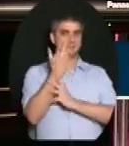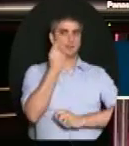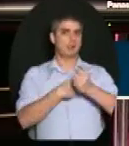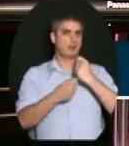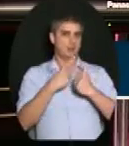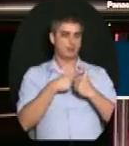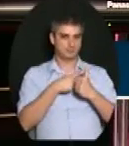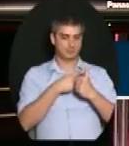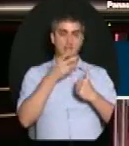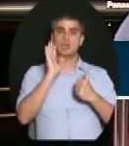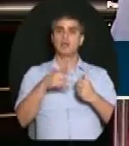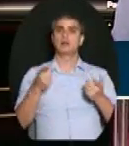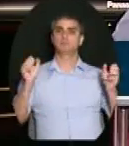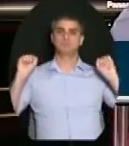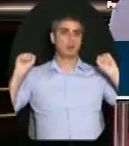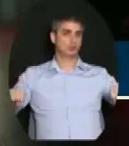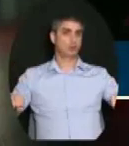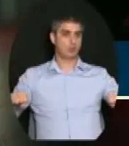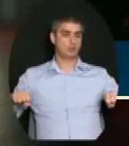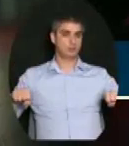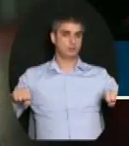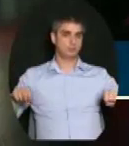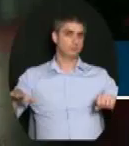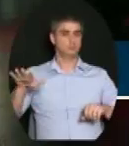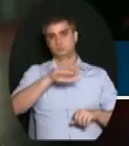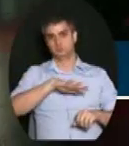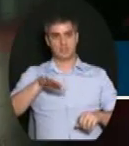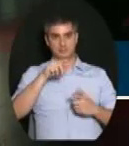כלכלית, גם לשלוט בלהבות באזור,